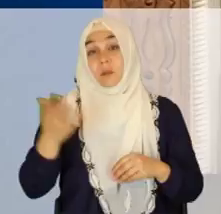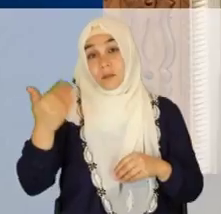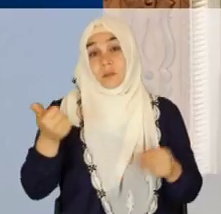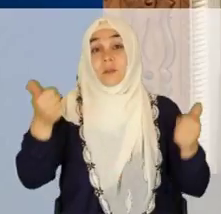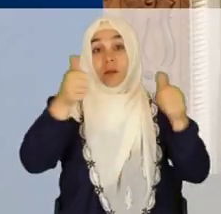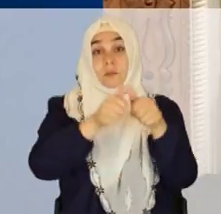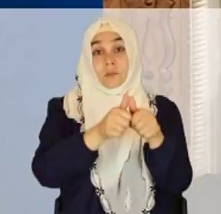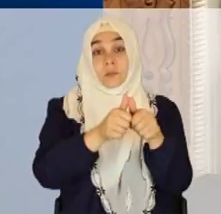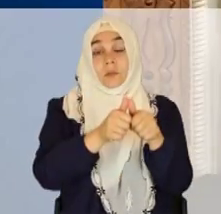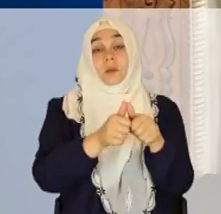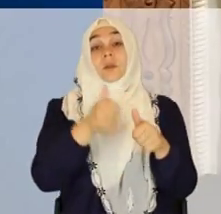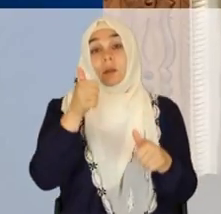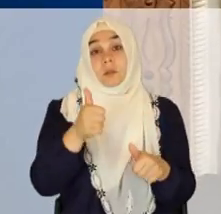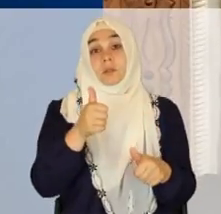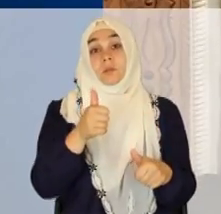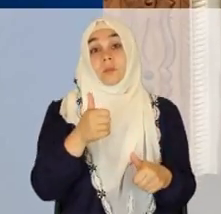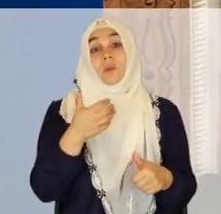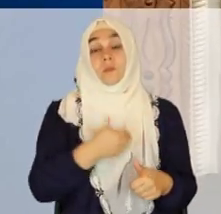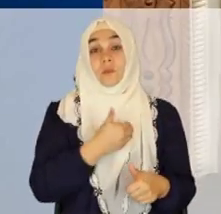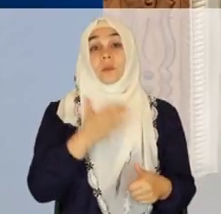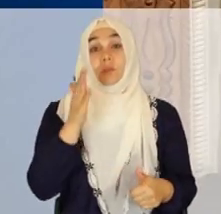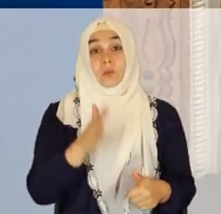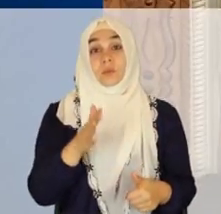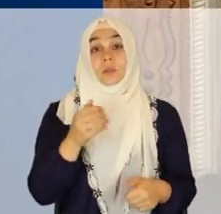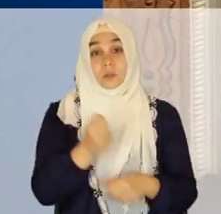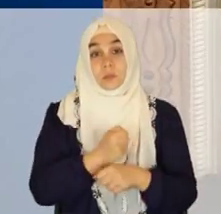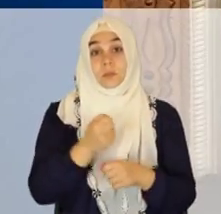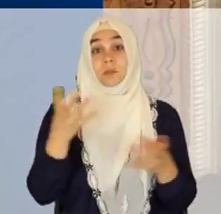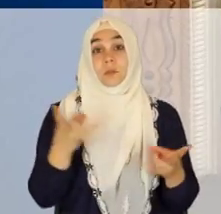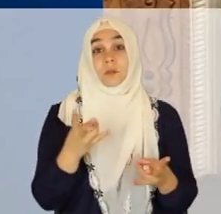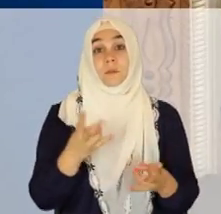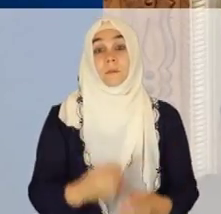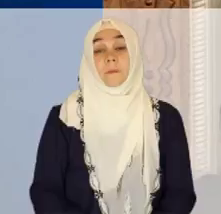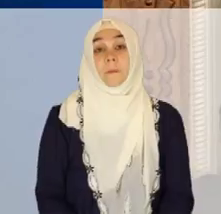yarashadigan deyishga, demak, moyil bo'lsin. Ana shuni qilinadi.